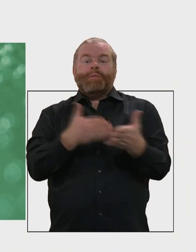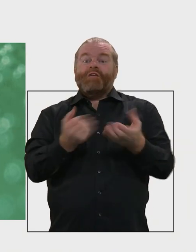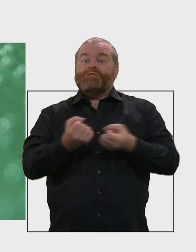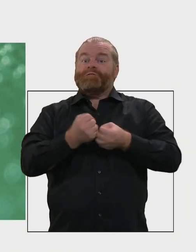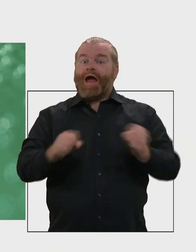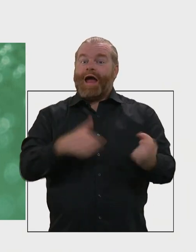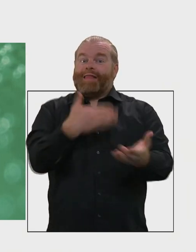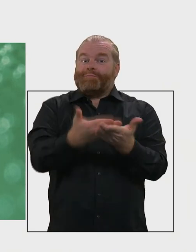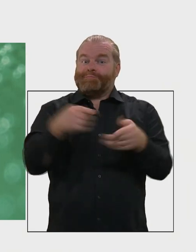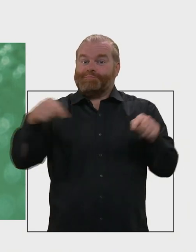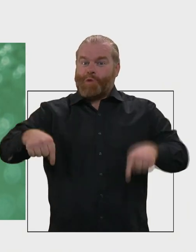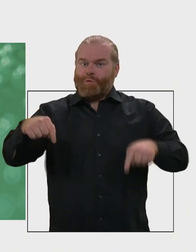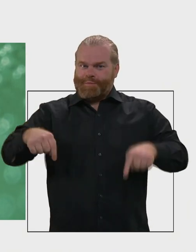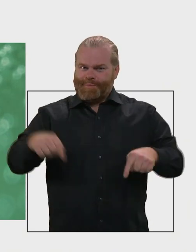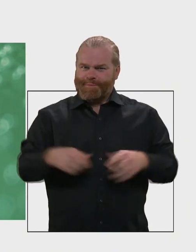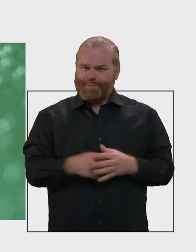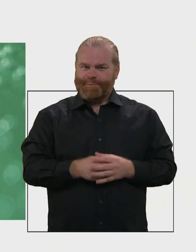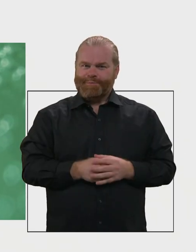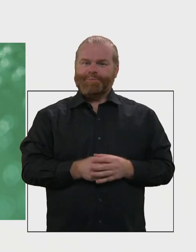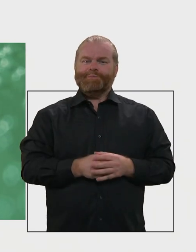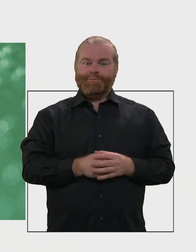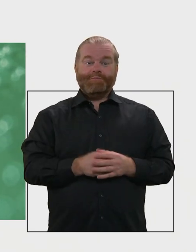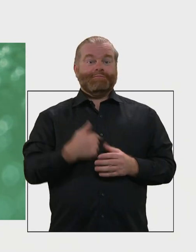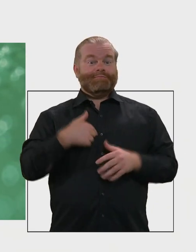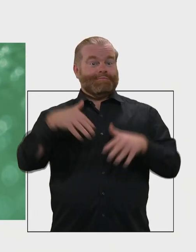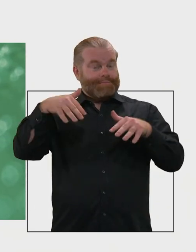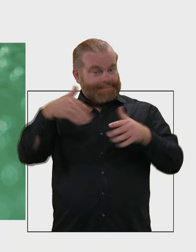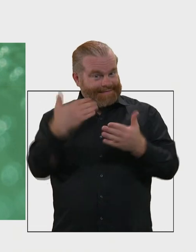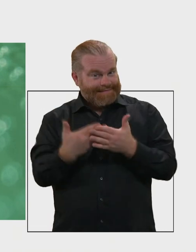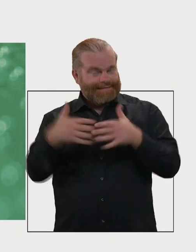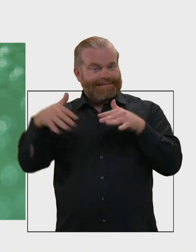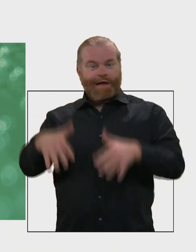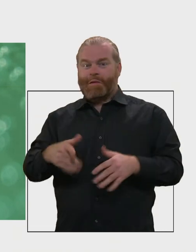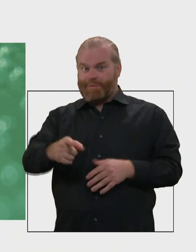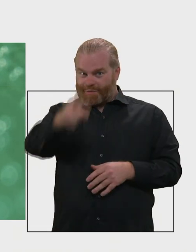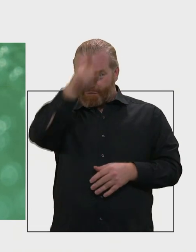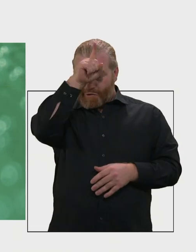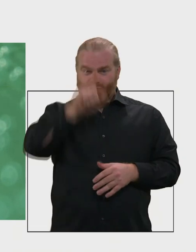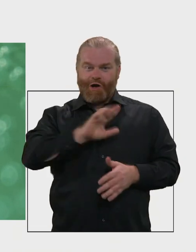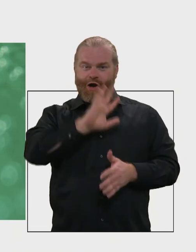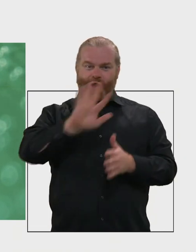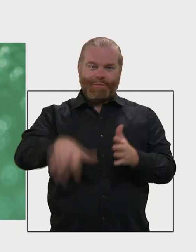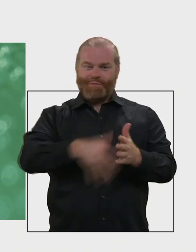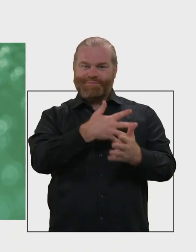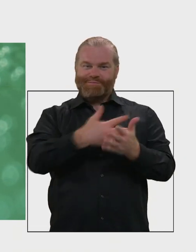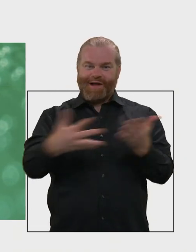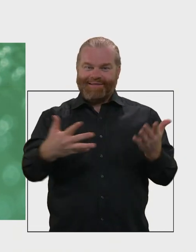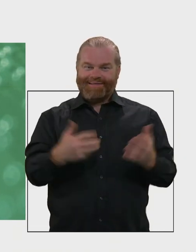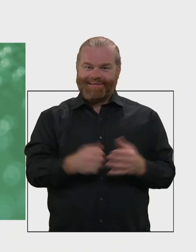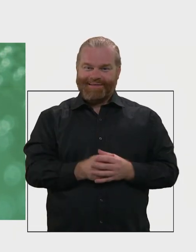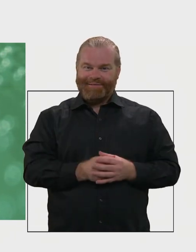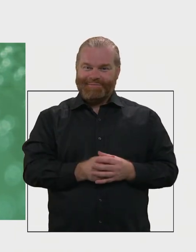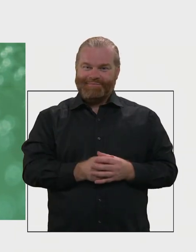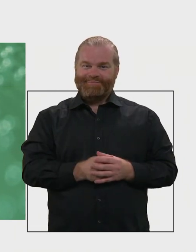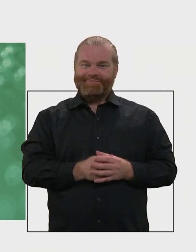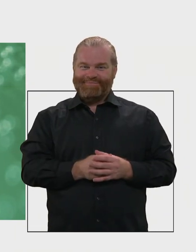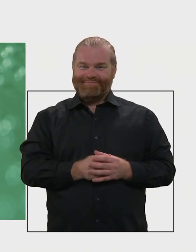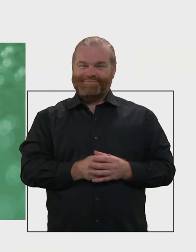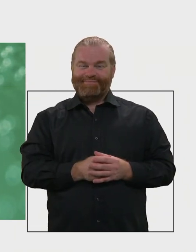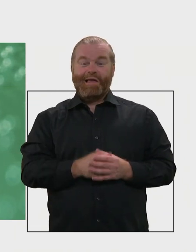deutsche Gebärdensprache. Die deutsche Gebärdensprache muss es natürlich richtigerweise heißen. Wir haben die leichte Sprache und wir